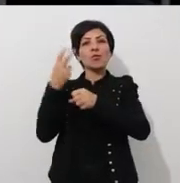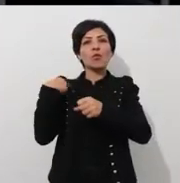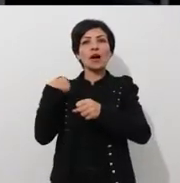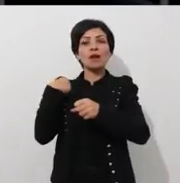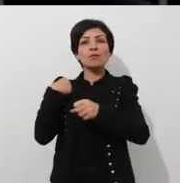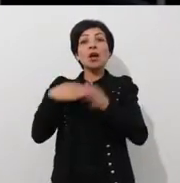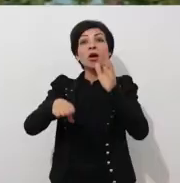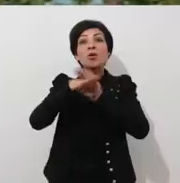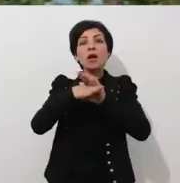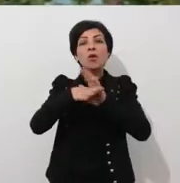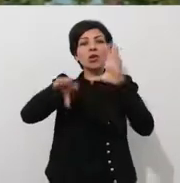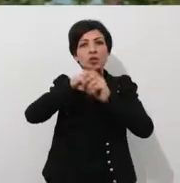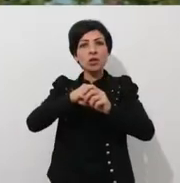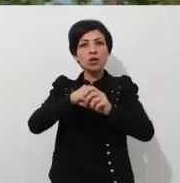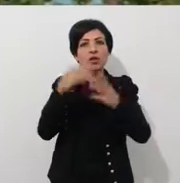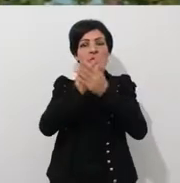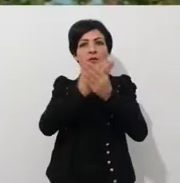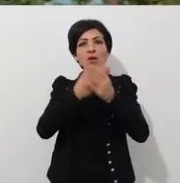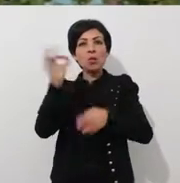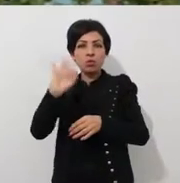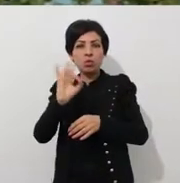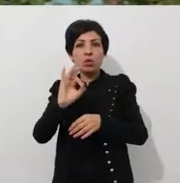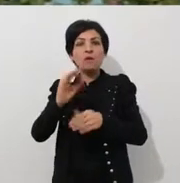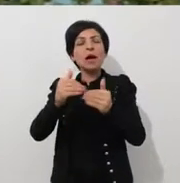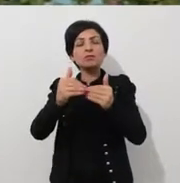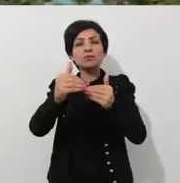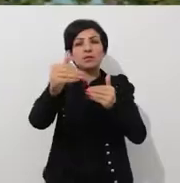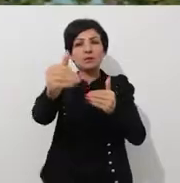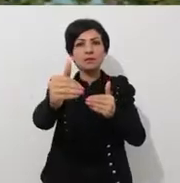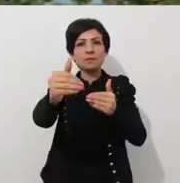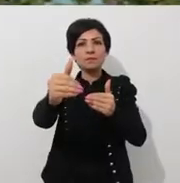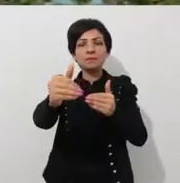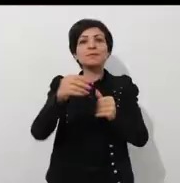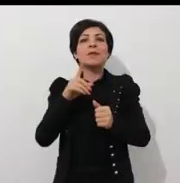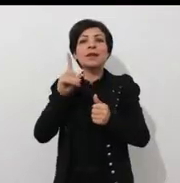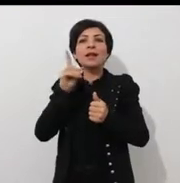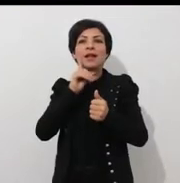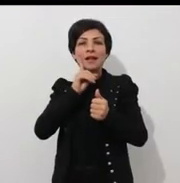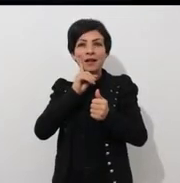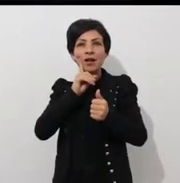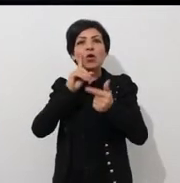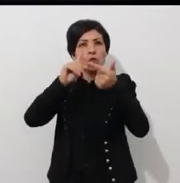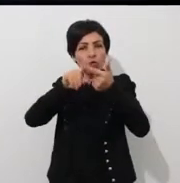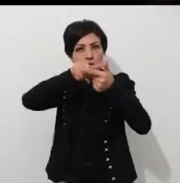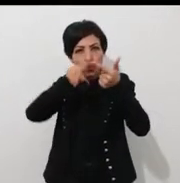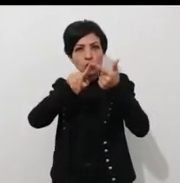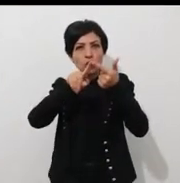نولي معلم. انطلقنا بصفر تلميذ مدمج في البداية، ما عاد خذينا ملهم